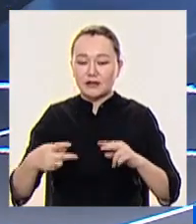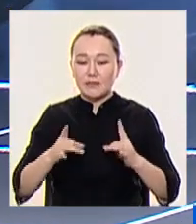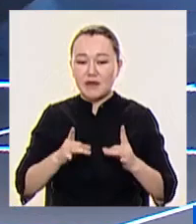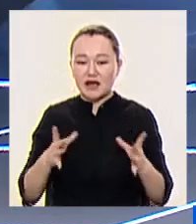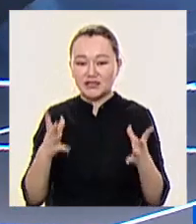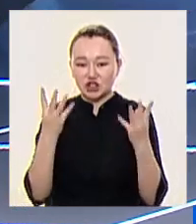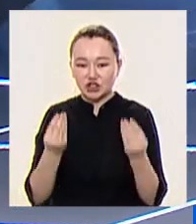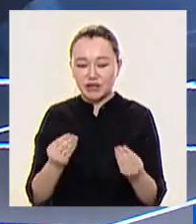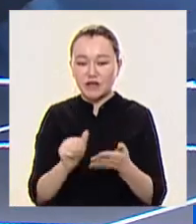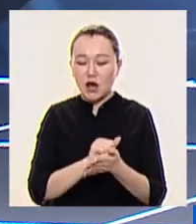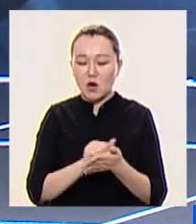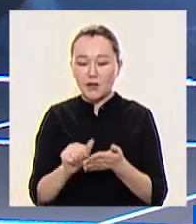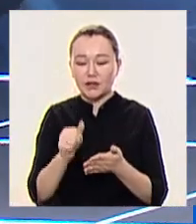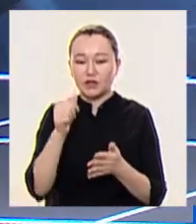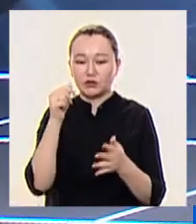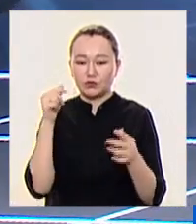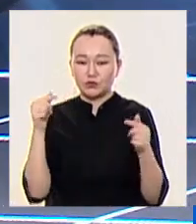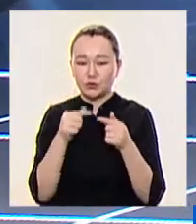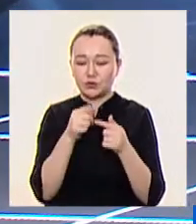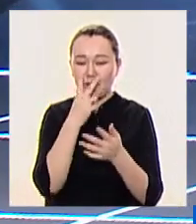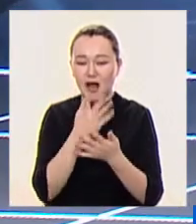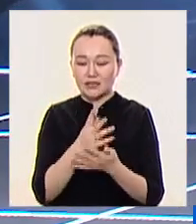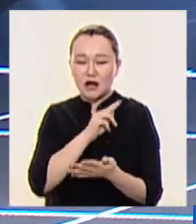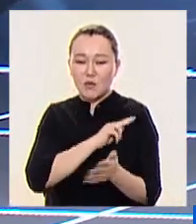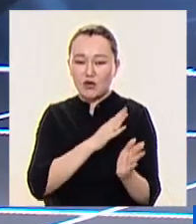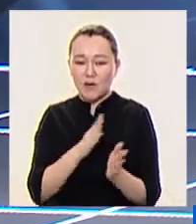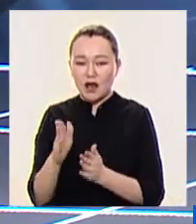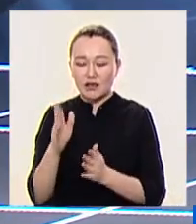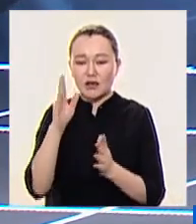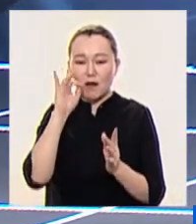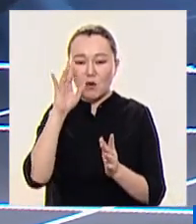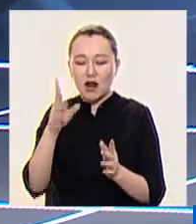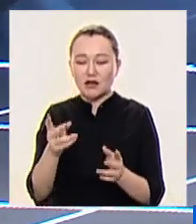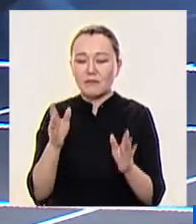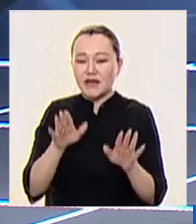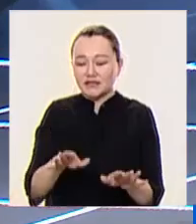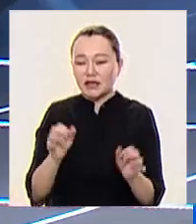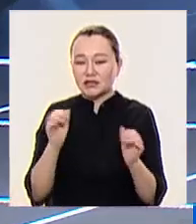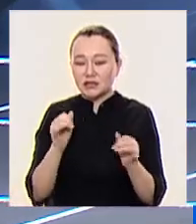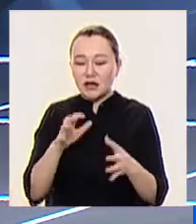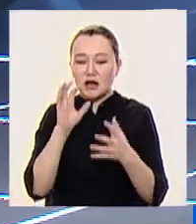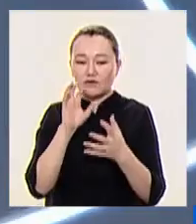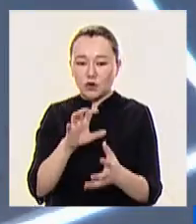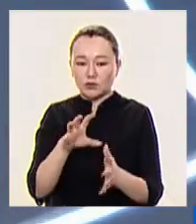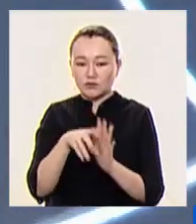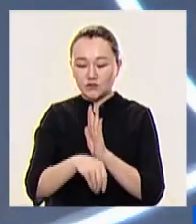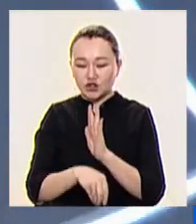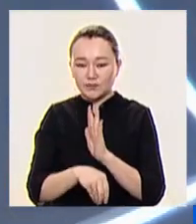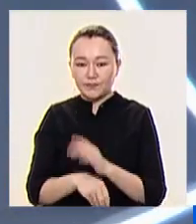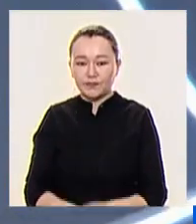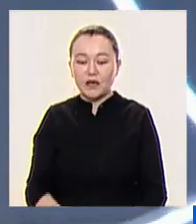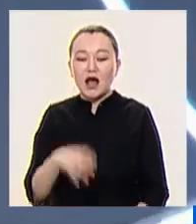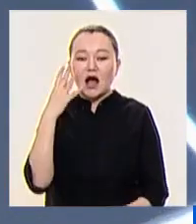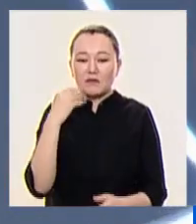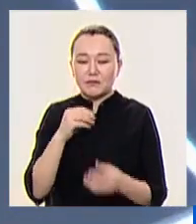праздничные дни, в документе четко указан порядок работы популярных общественных объектов и транспорта.